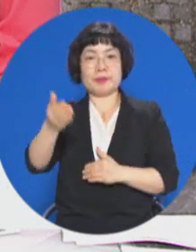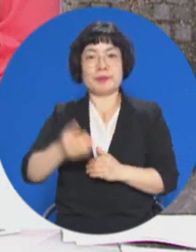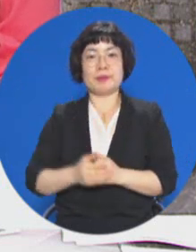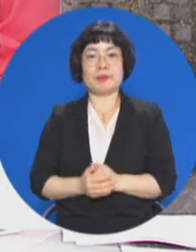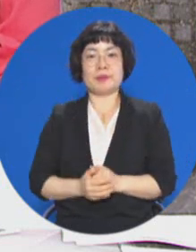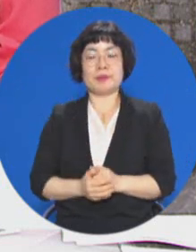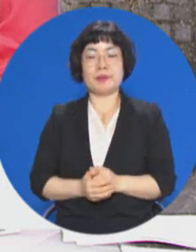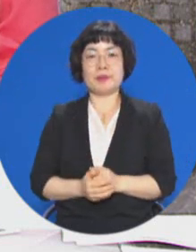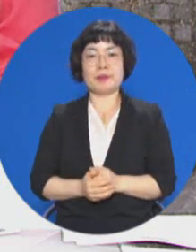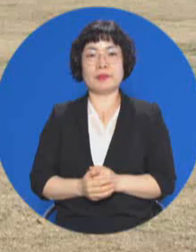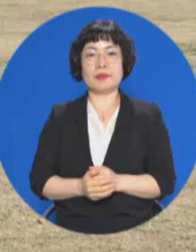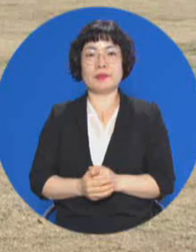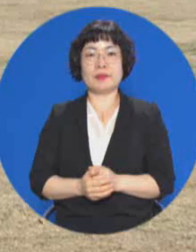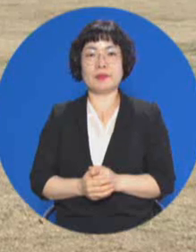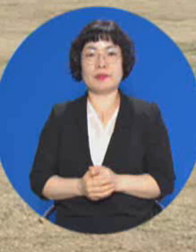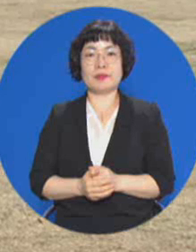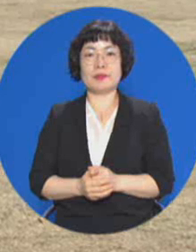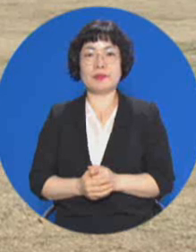보도합니다.